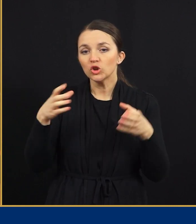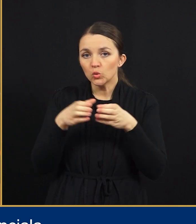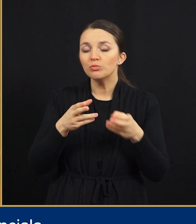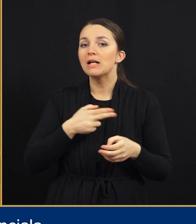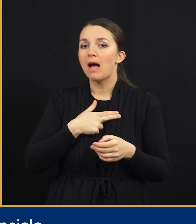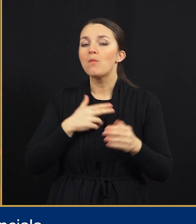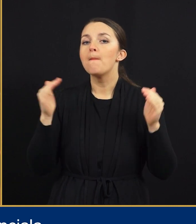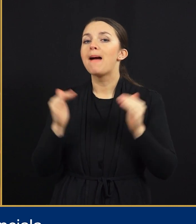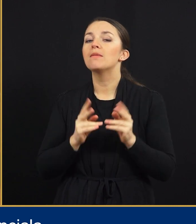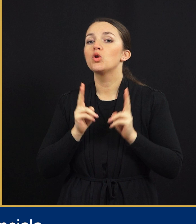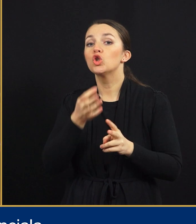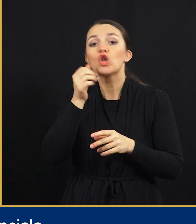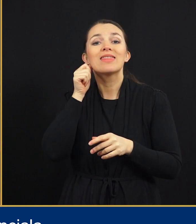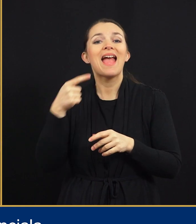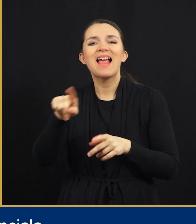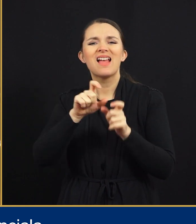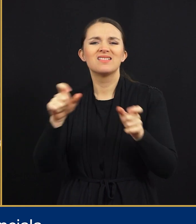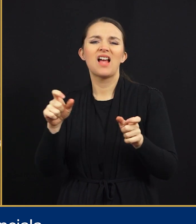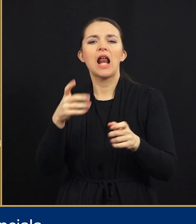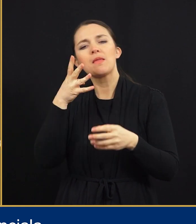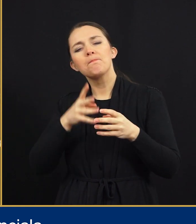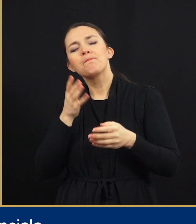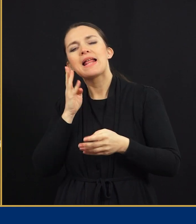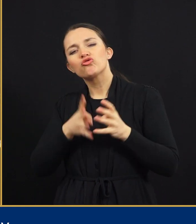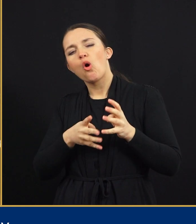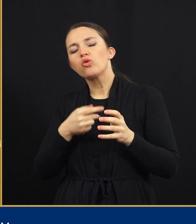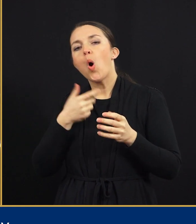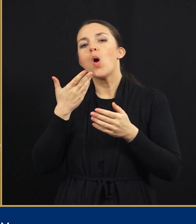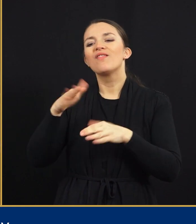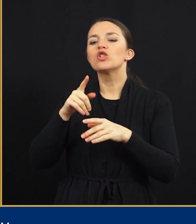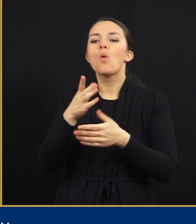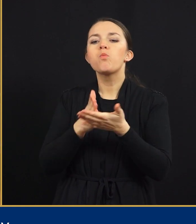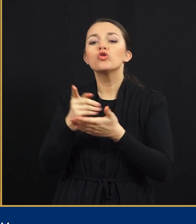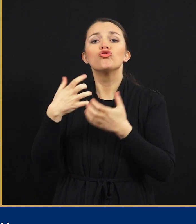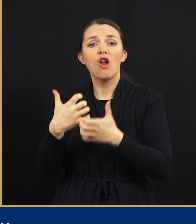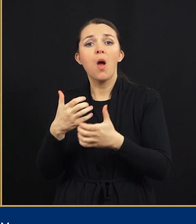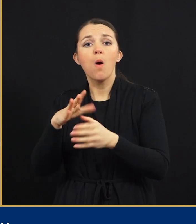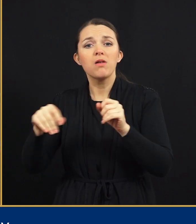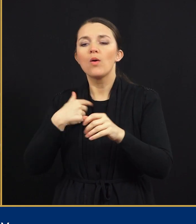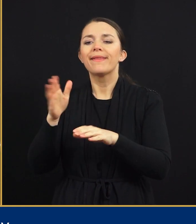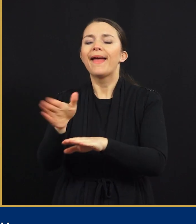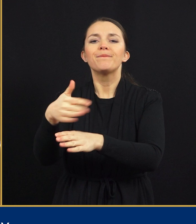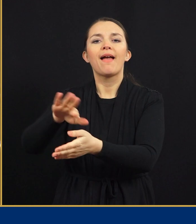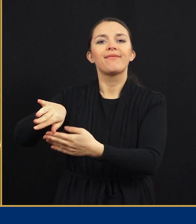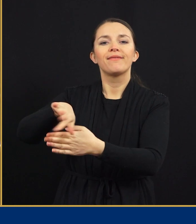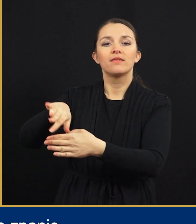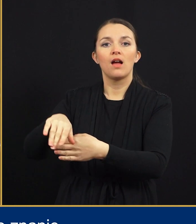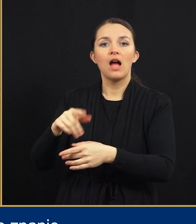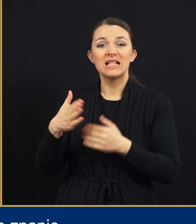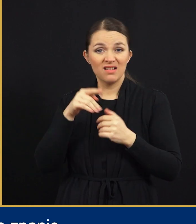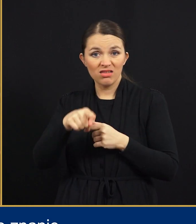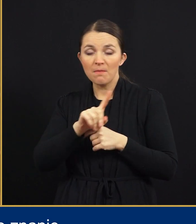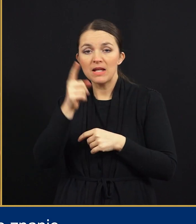V družbi imamo manj potencijala, če dekleta zaradi stereotipov odvračamo od poklicev, ki jih želijo opravljati. S